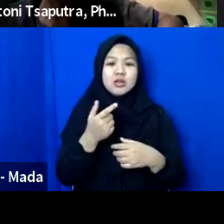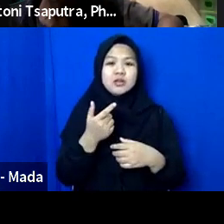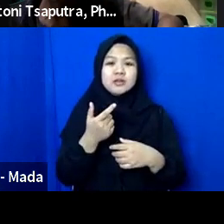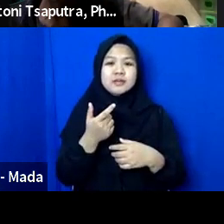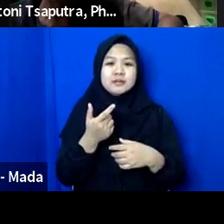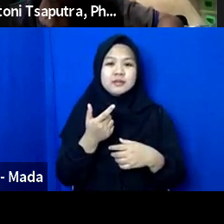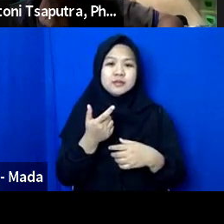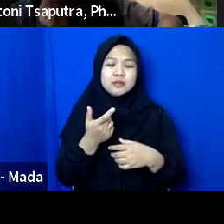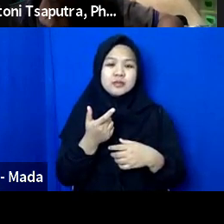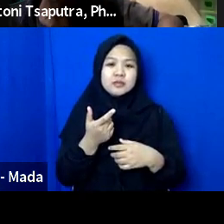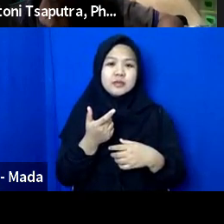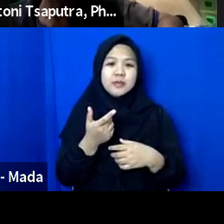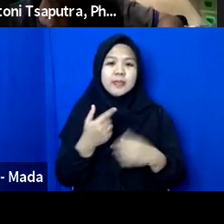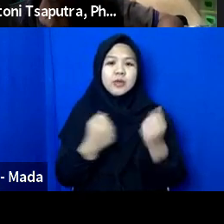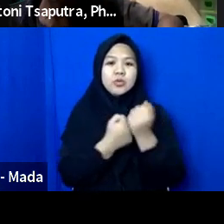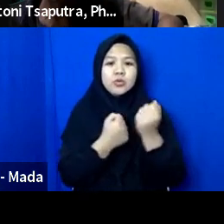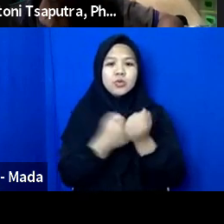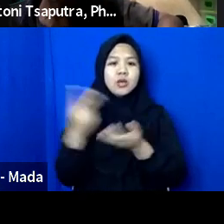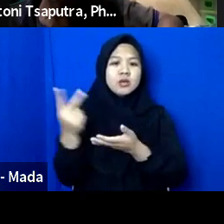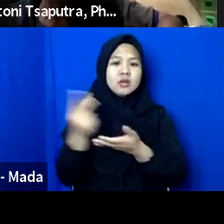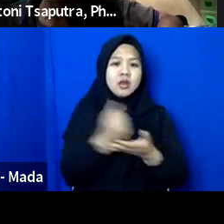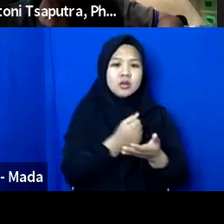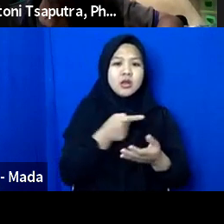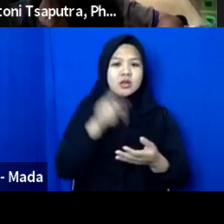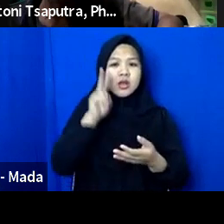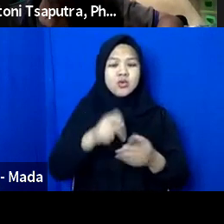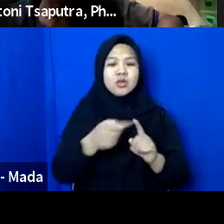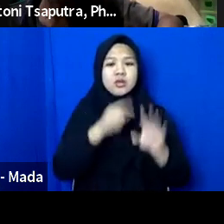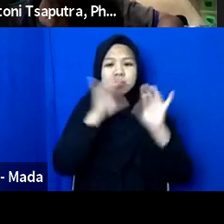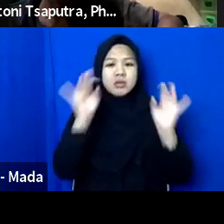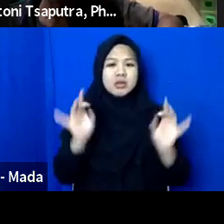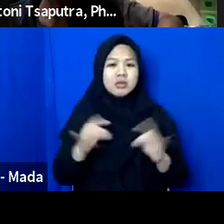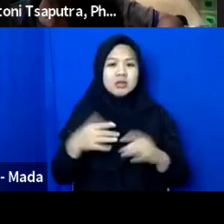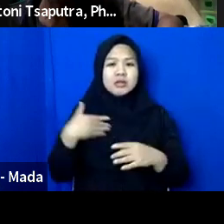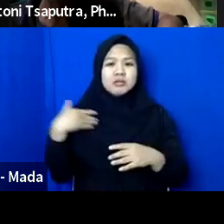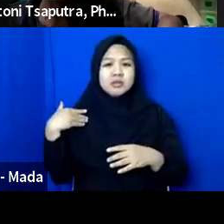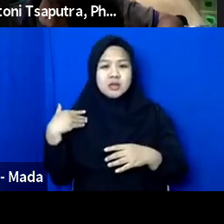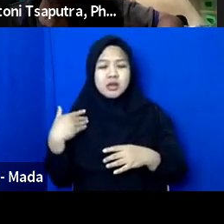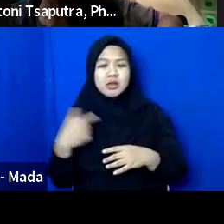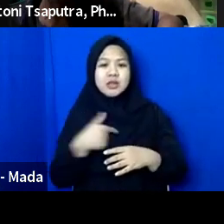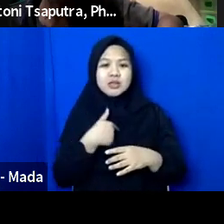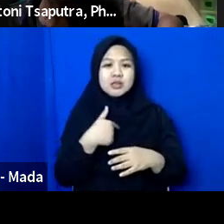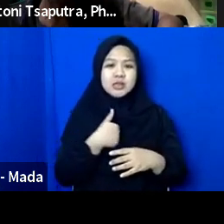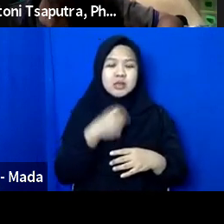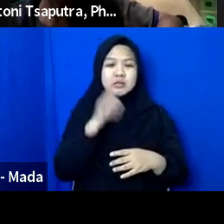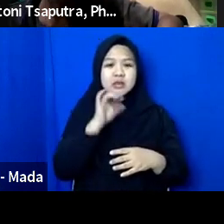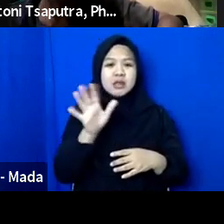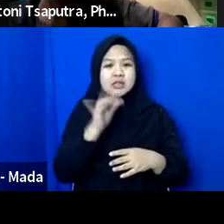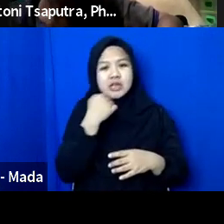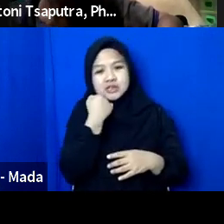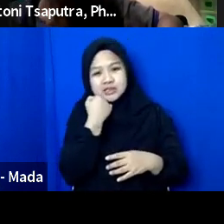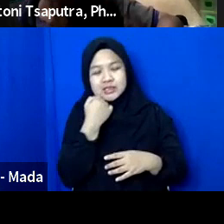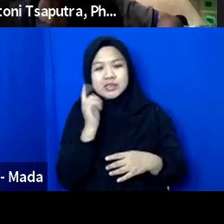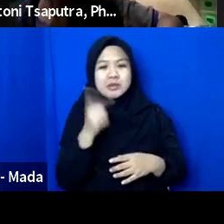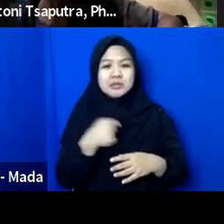sama Master khas terus-terusan dukungan dana ini halus dari berbagai macam pihak yang saya tadi kan dibilang jangan sedih